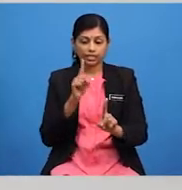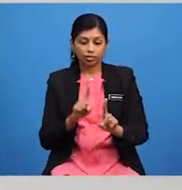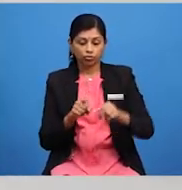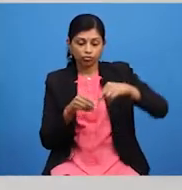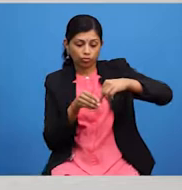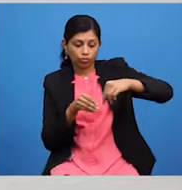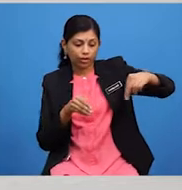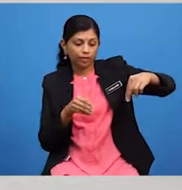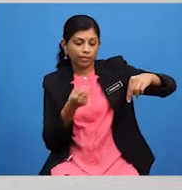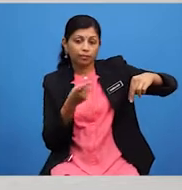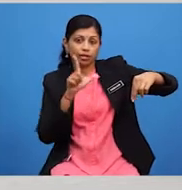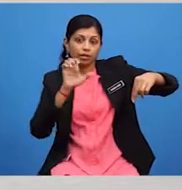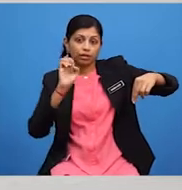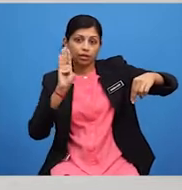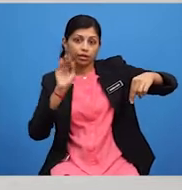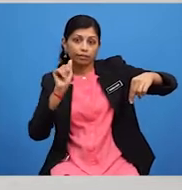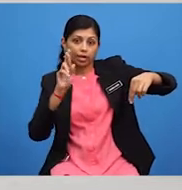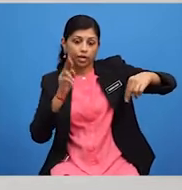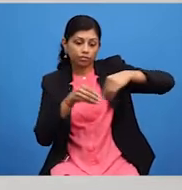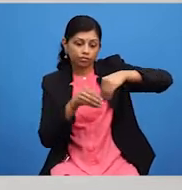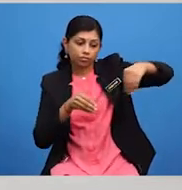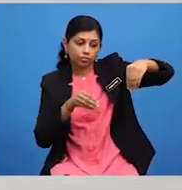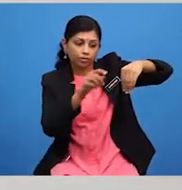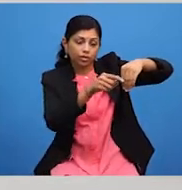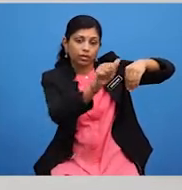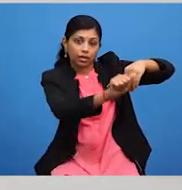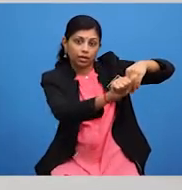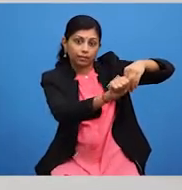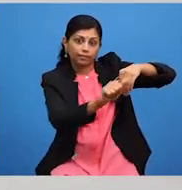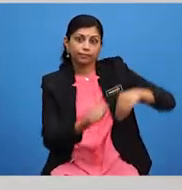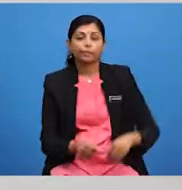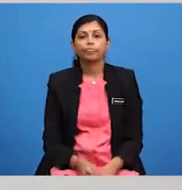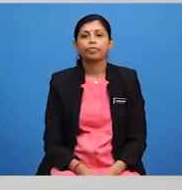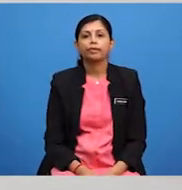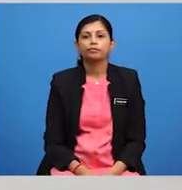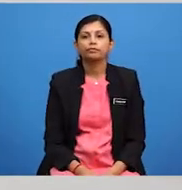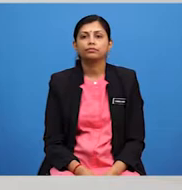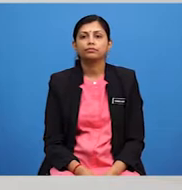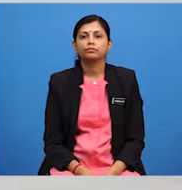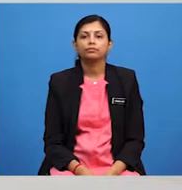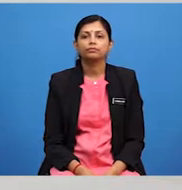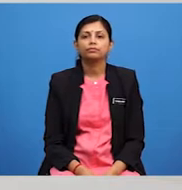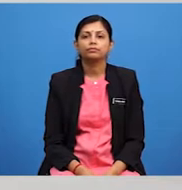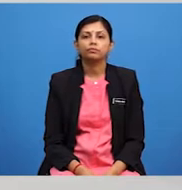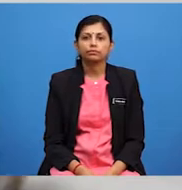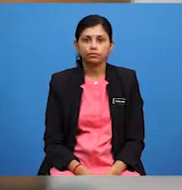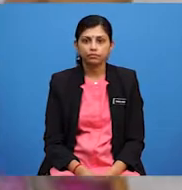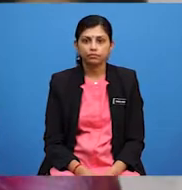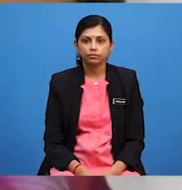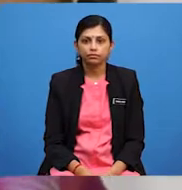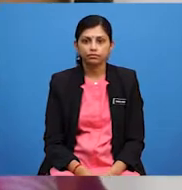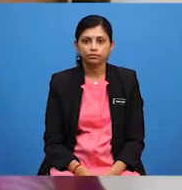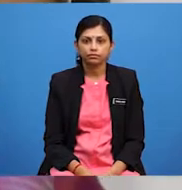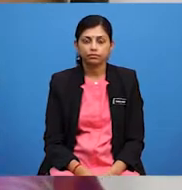lakukan. Kemudian, ukur panjang objek dan tandakan pada garisan perspektif